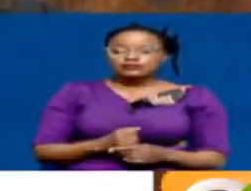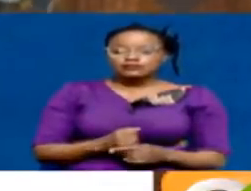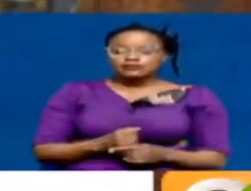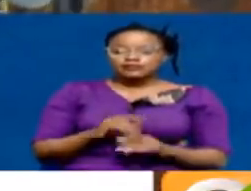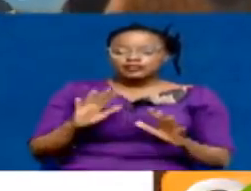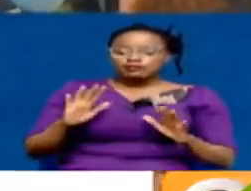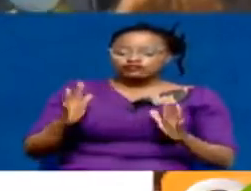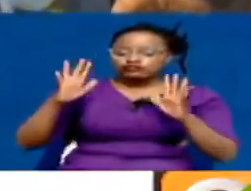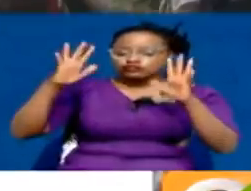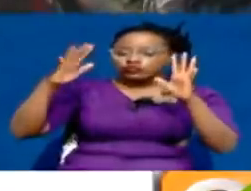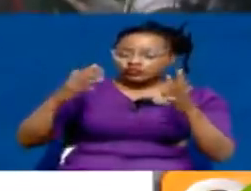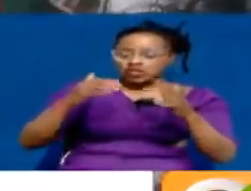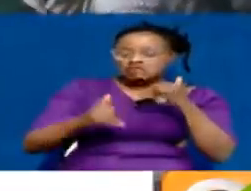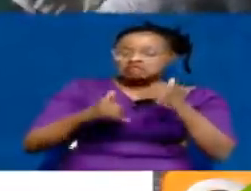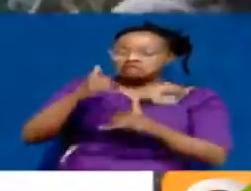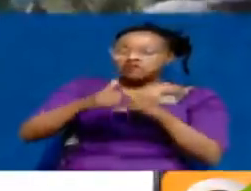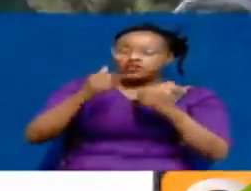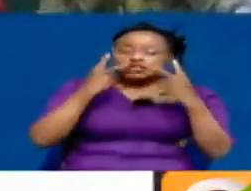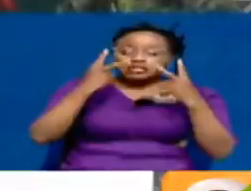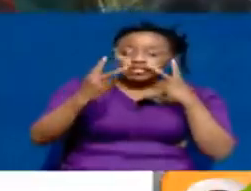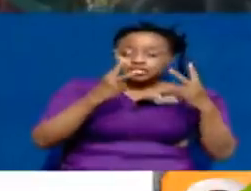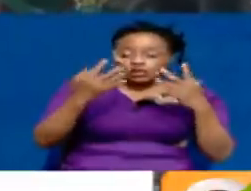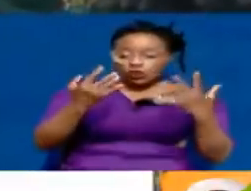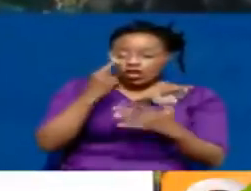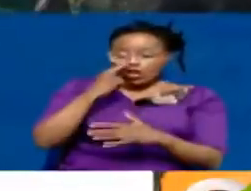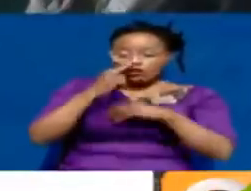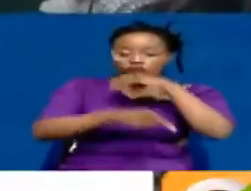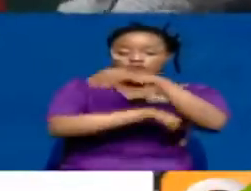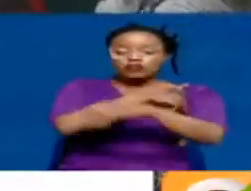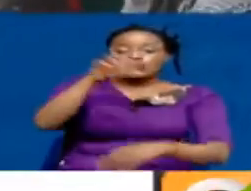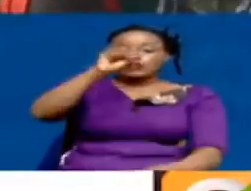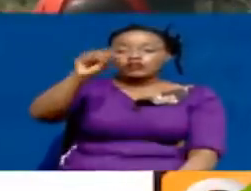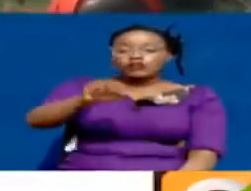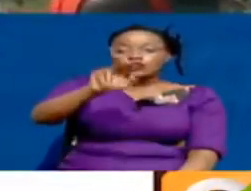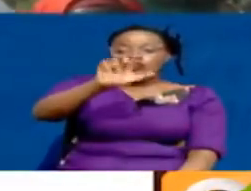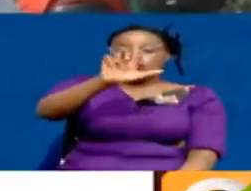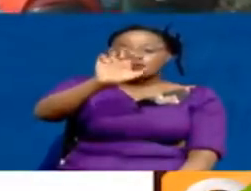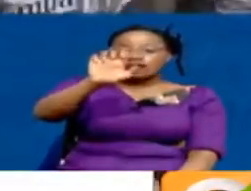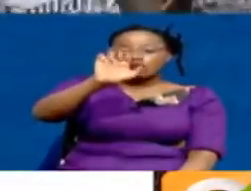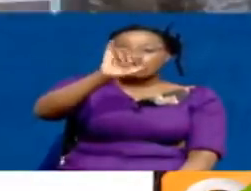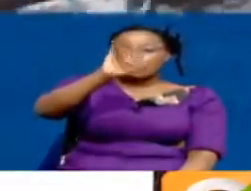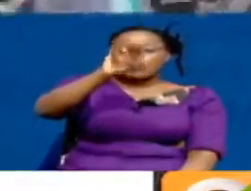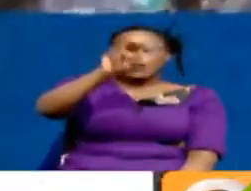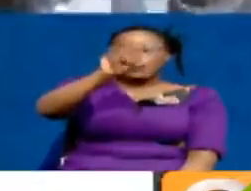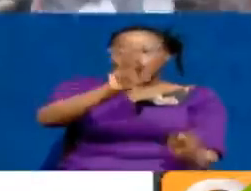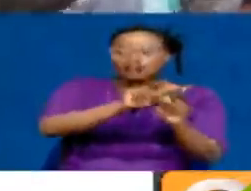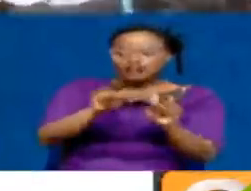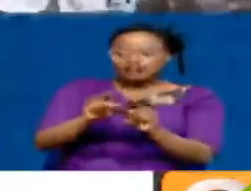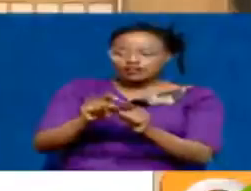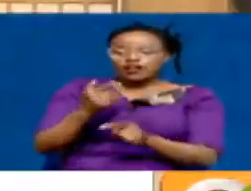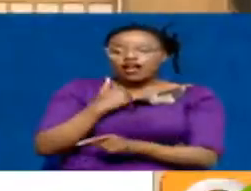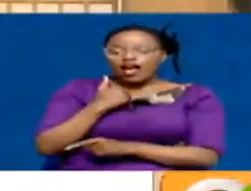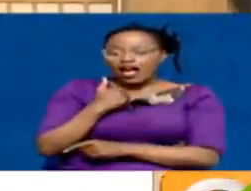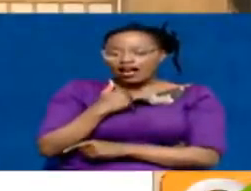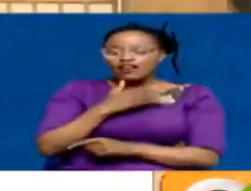Ni mbwembwe na hanjam zinazoshuhudiwa katika boma la chifu Suleiman Loriu anapokaribishwa nyumbani kwake